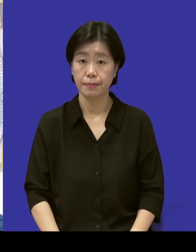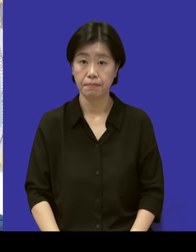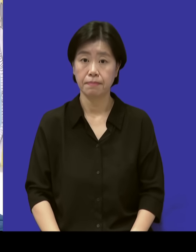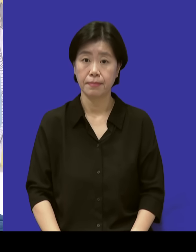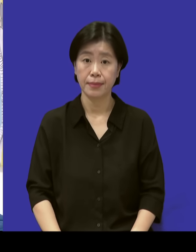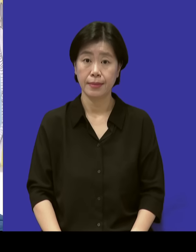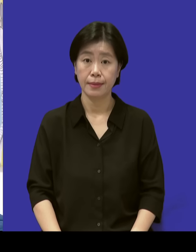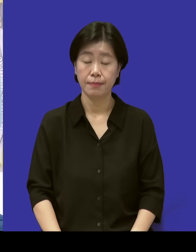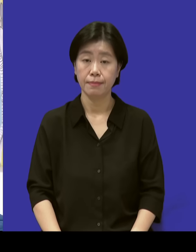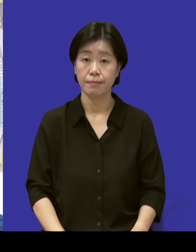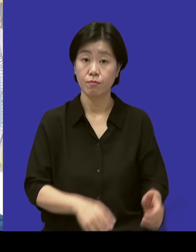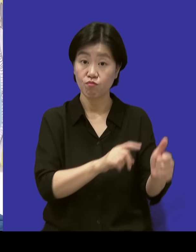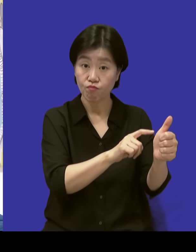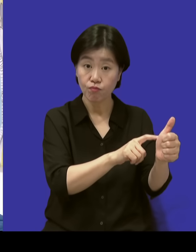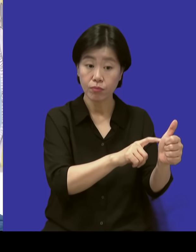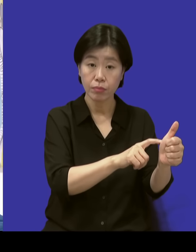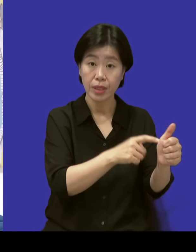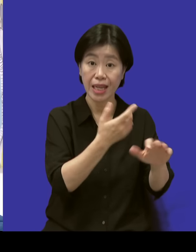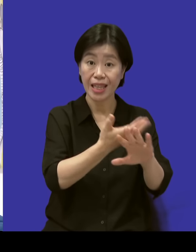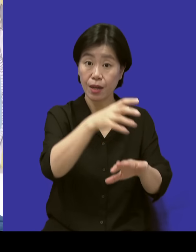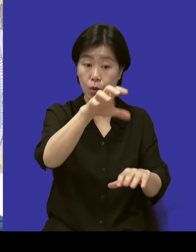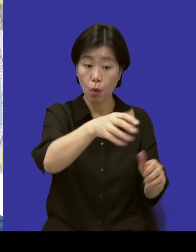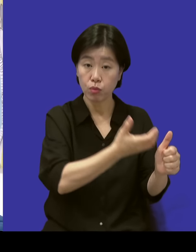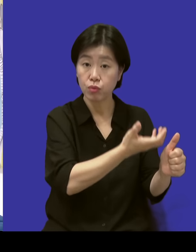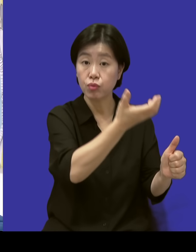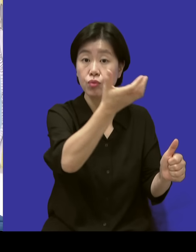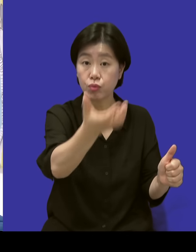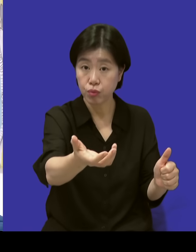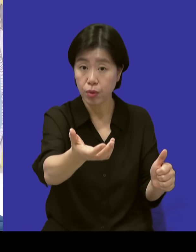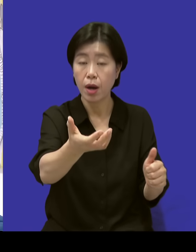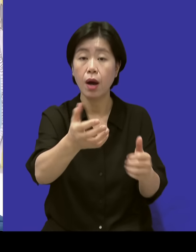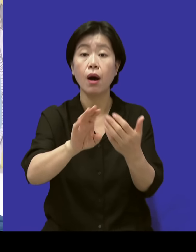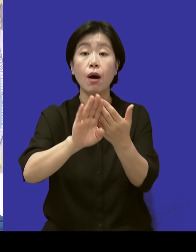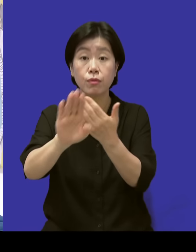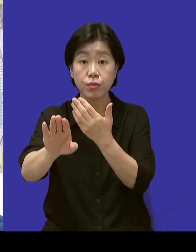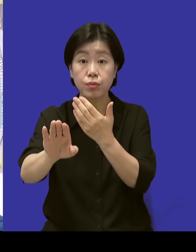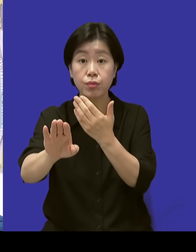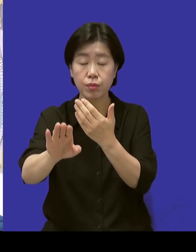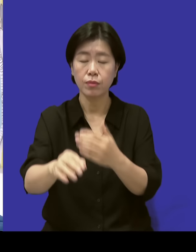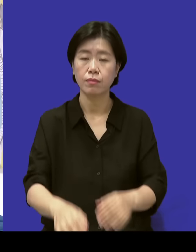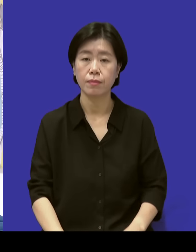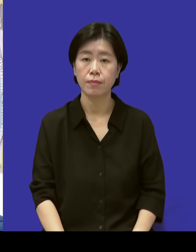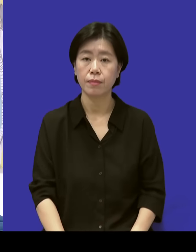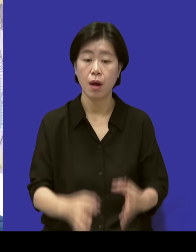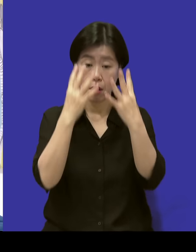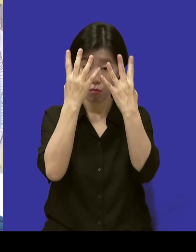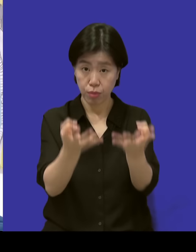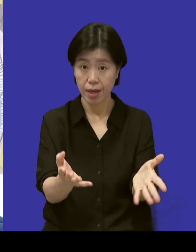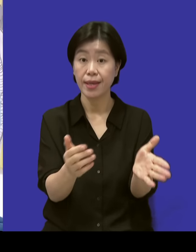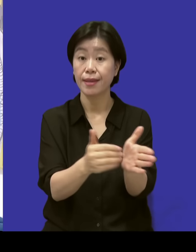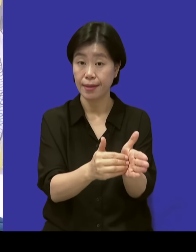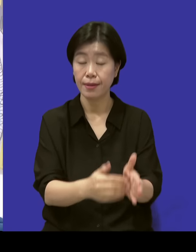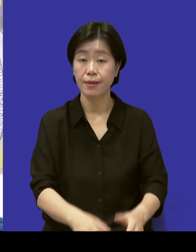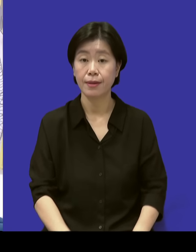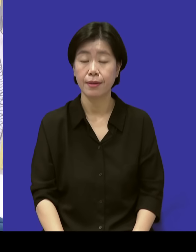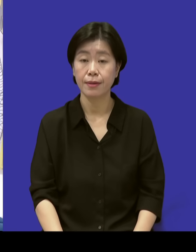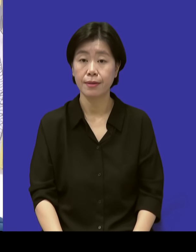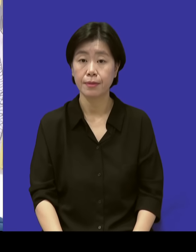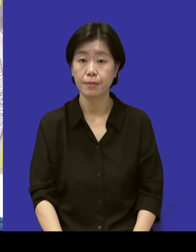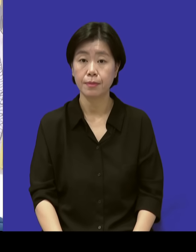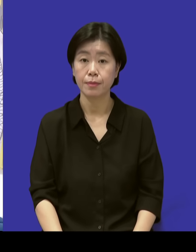재판정에서 이 수용자 이후에 이제 추가 송치된 이후에 얼마 안 있다가 출소를 했거든요. 예. 이제 출소를 한